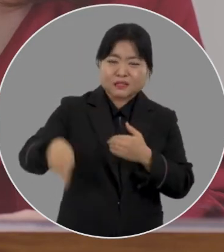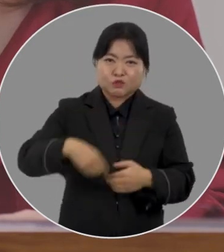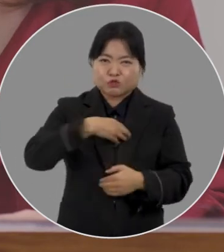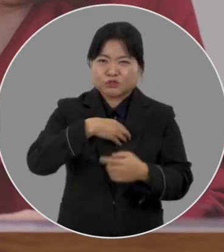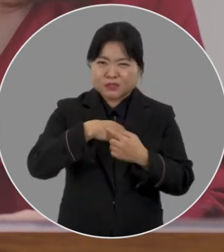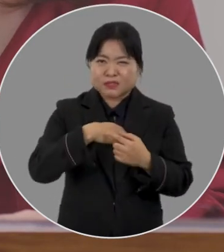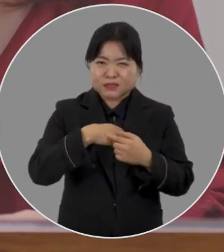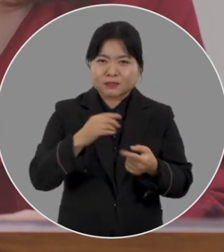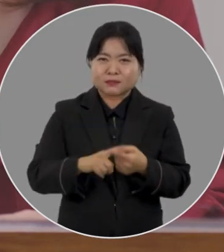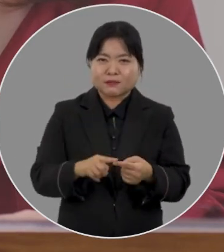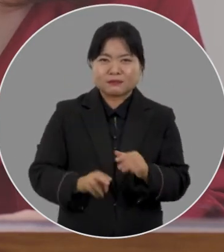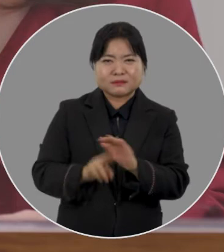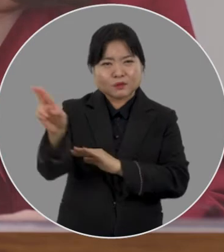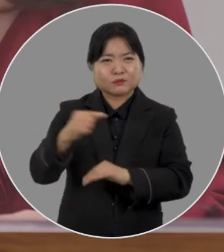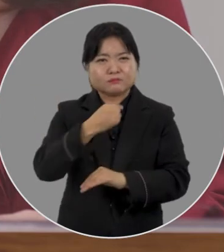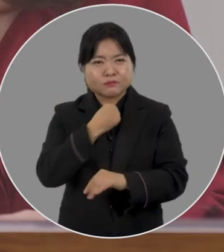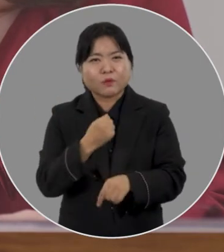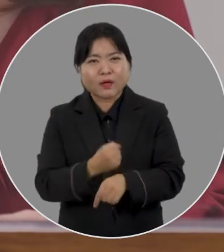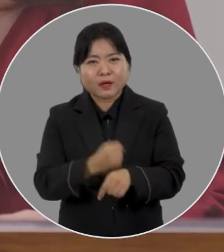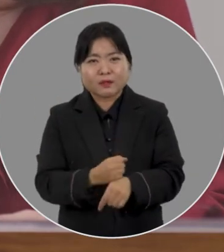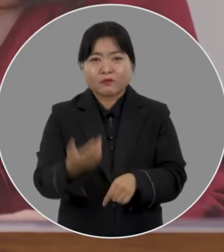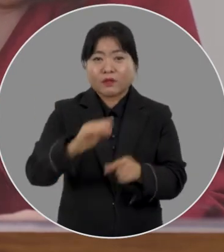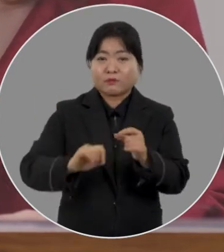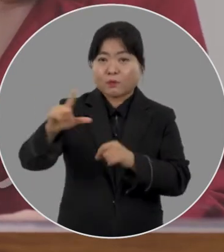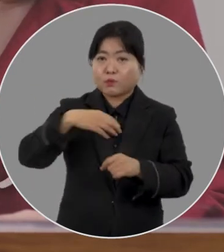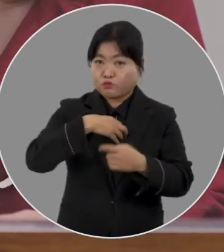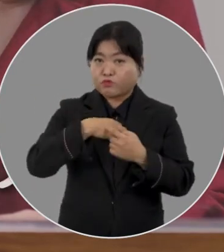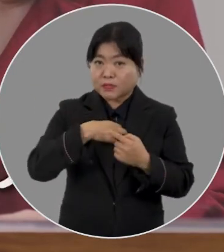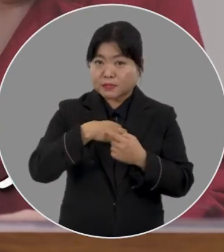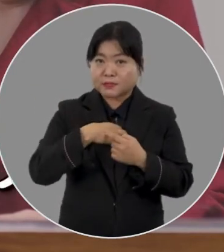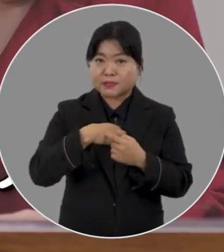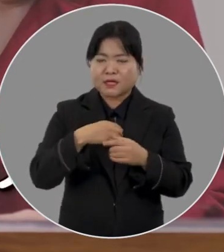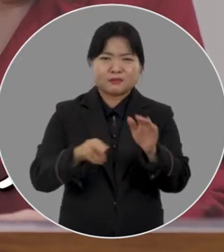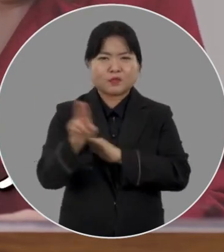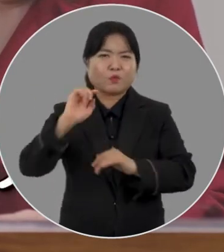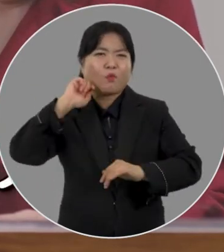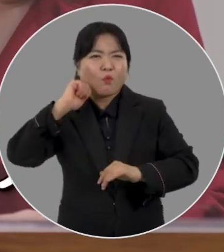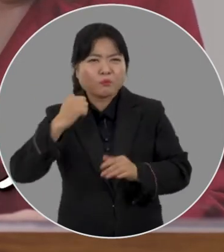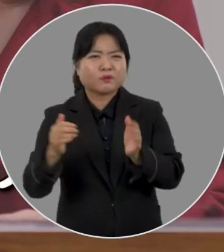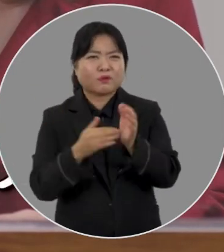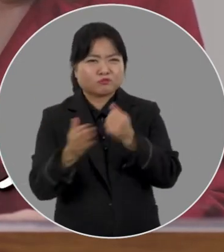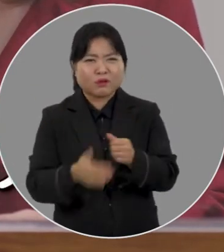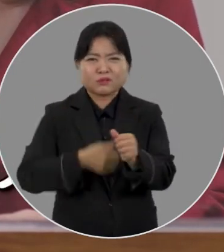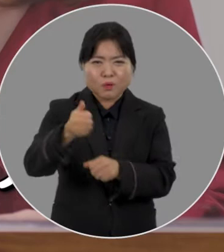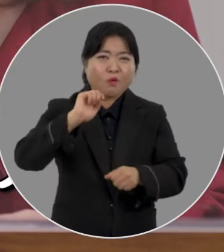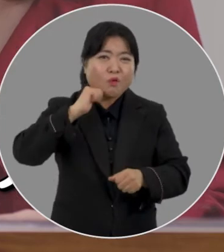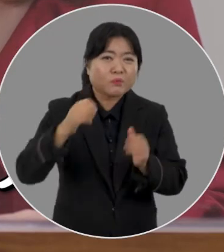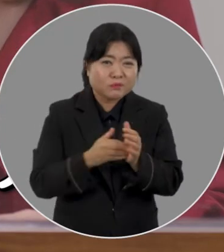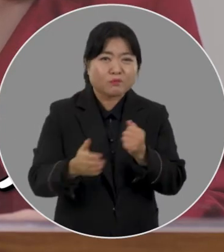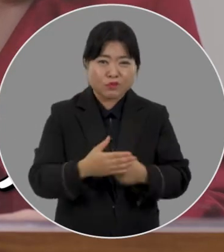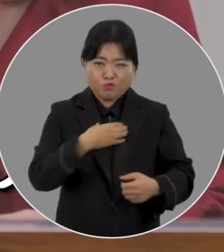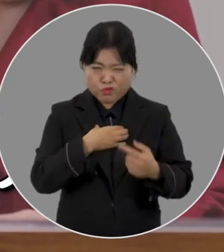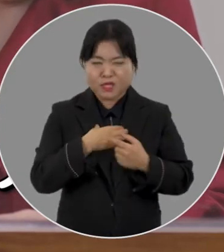누구나 이 위기를 탈출하고 싶어 하거든요. 근데 대부분의 위기는 탈출하기 어렵기 때문에, 극복하기 어렵기 때문에 사실